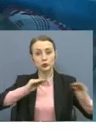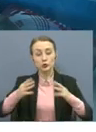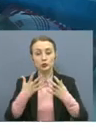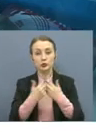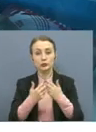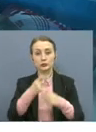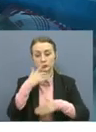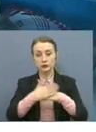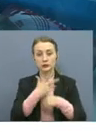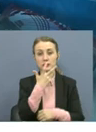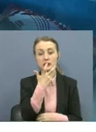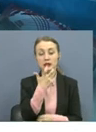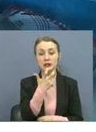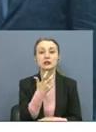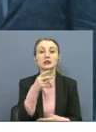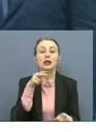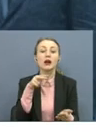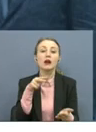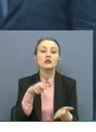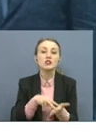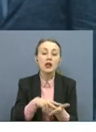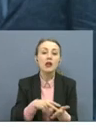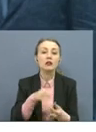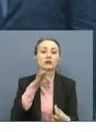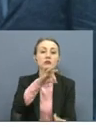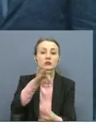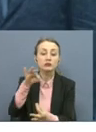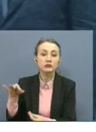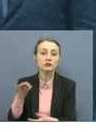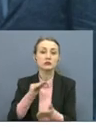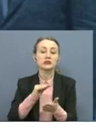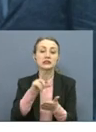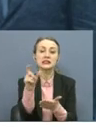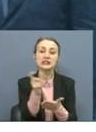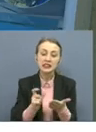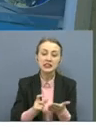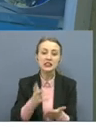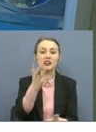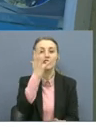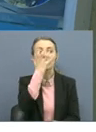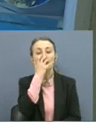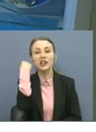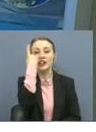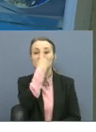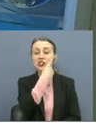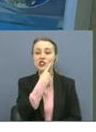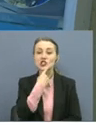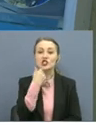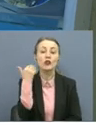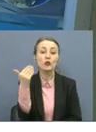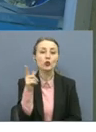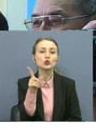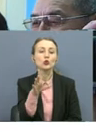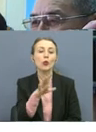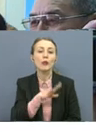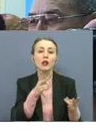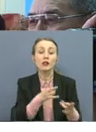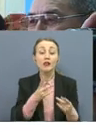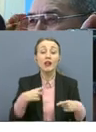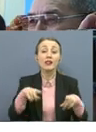жинақтары, фотосуреттері мен өзінің тұтынған заттары. Сонымен қатар ақынның айтыстан алған жүлделері мен алғыс хаттары да қойылған.